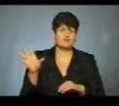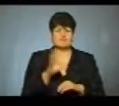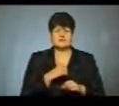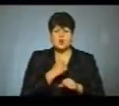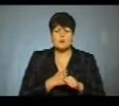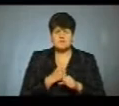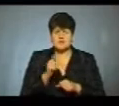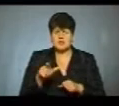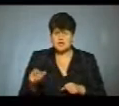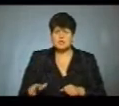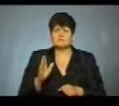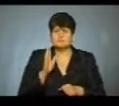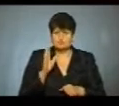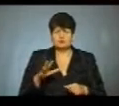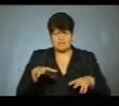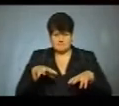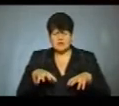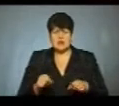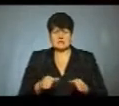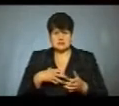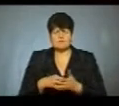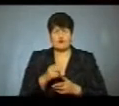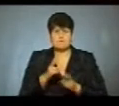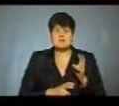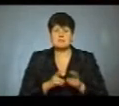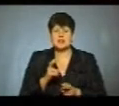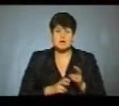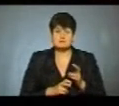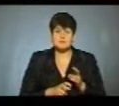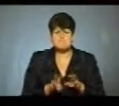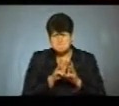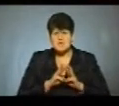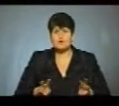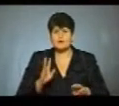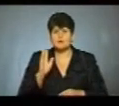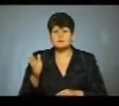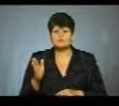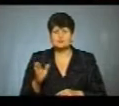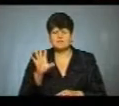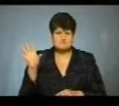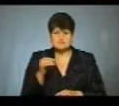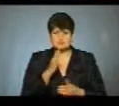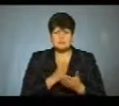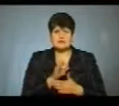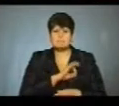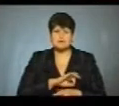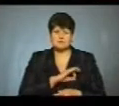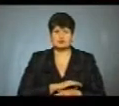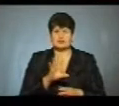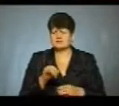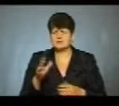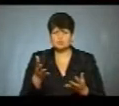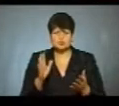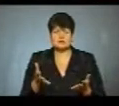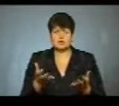робітники, станете власниками своїх підприємств. Мільйонерами просто. Всі будете мати прибутки, всі будете